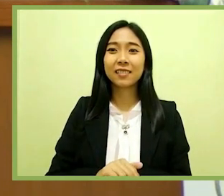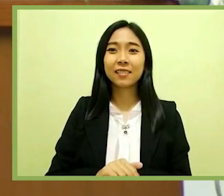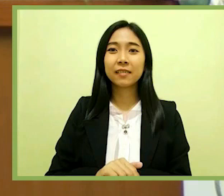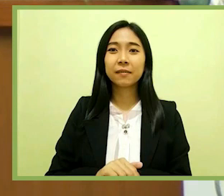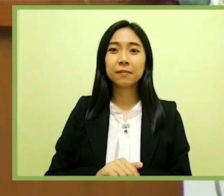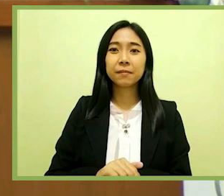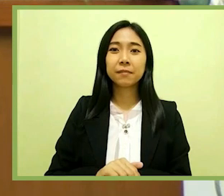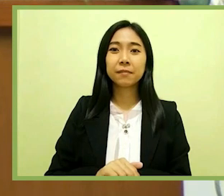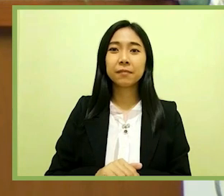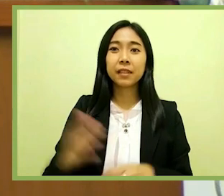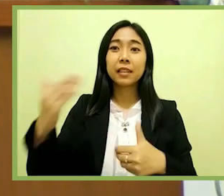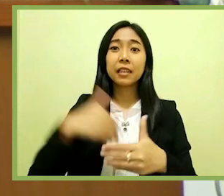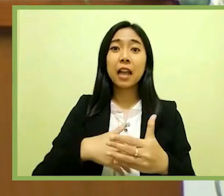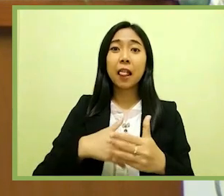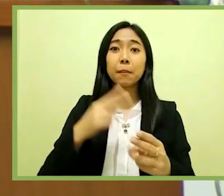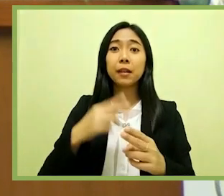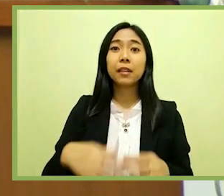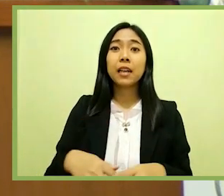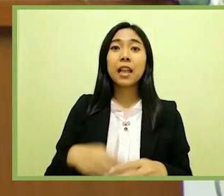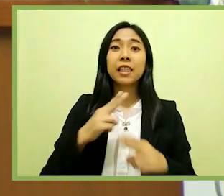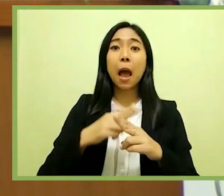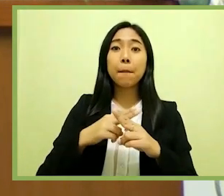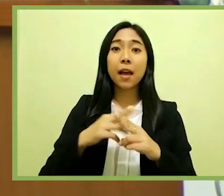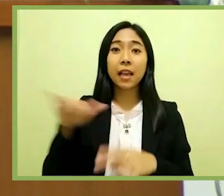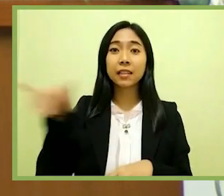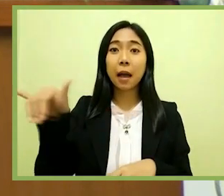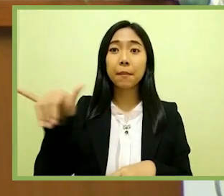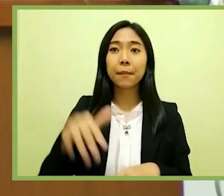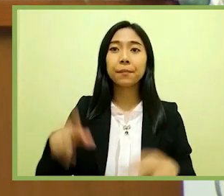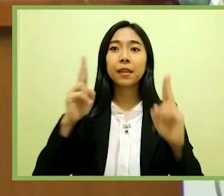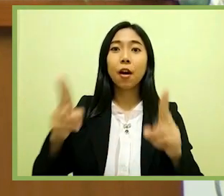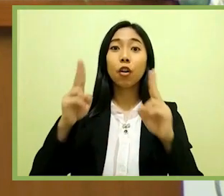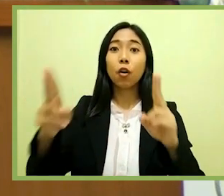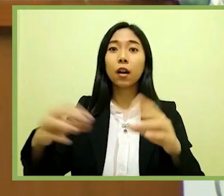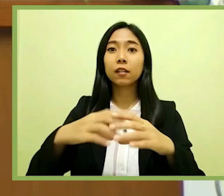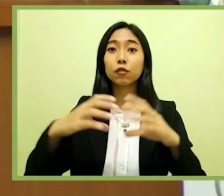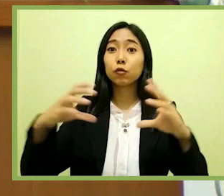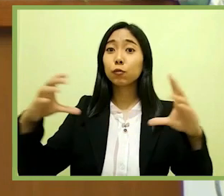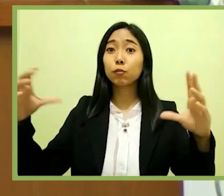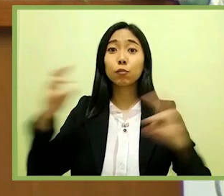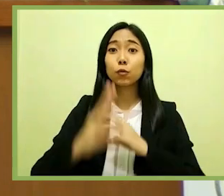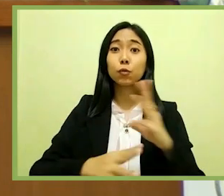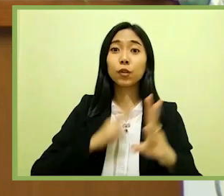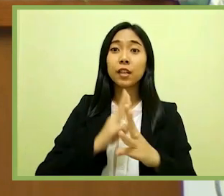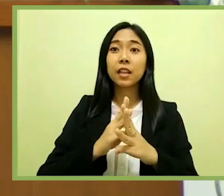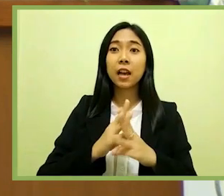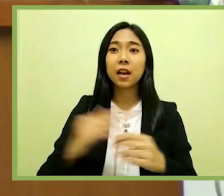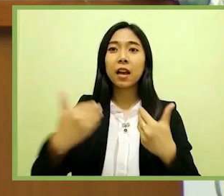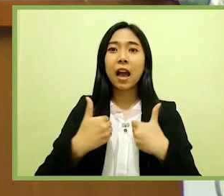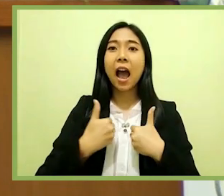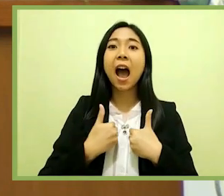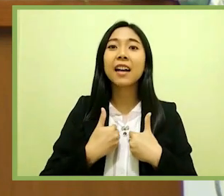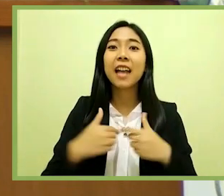bahkan dari kesamaan nama saja, orang-orang dari berbagai latar belakang bisa punya alasan